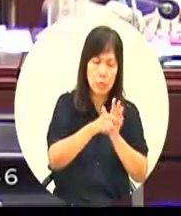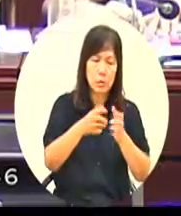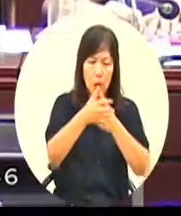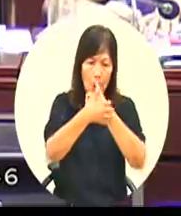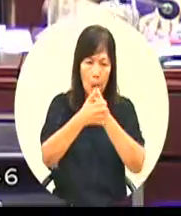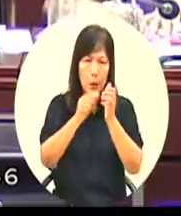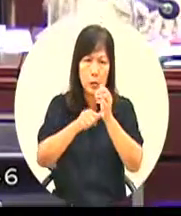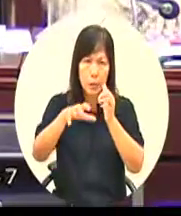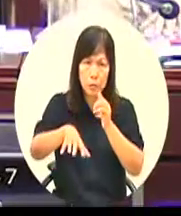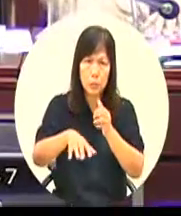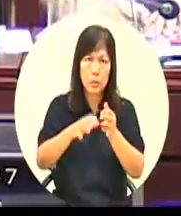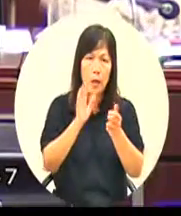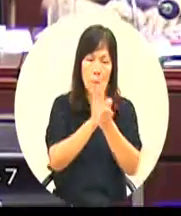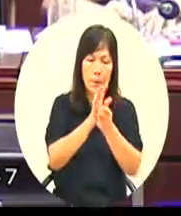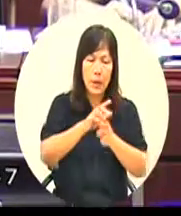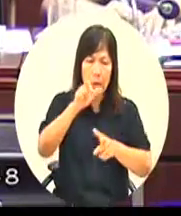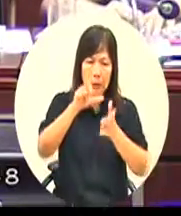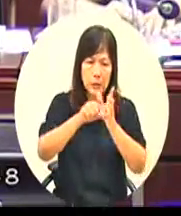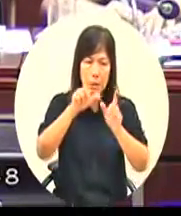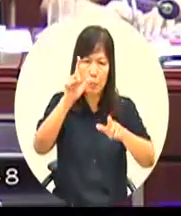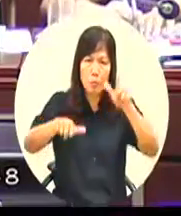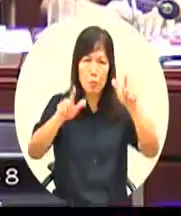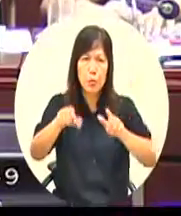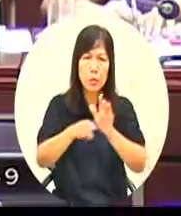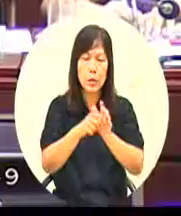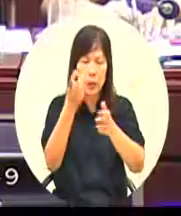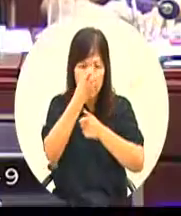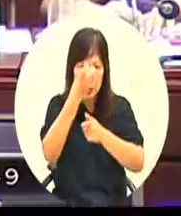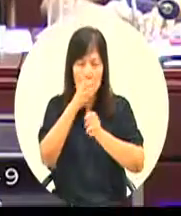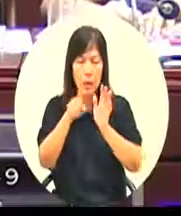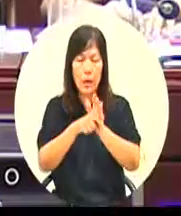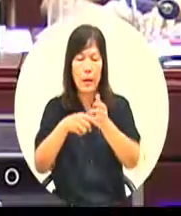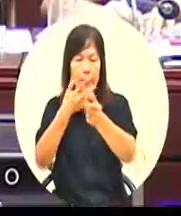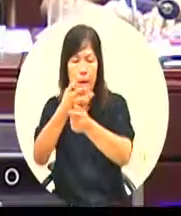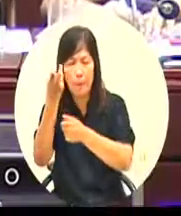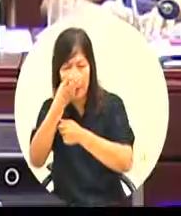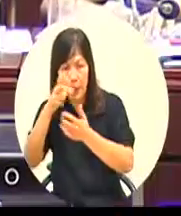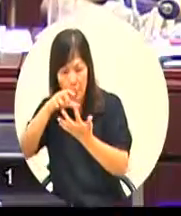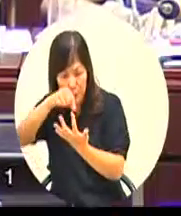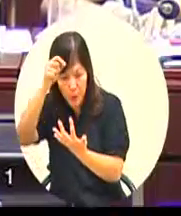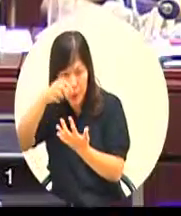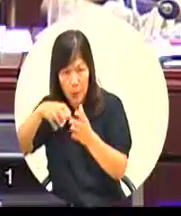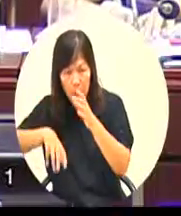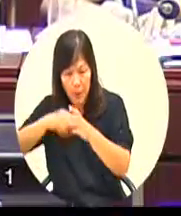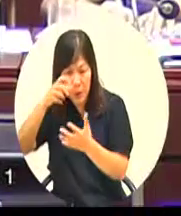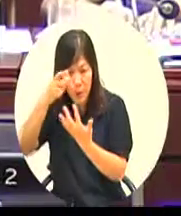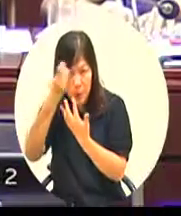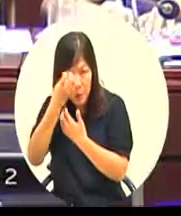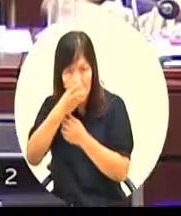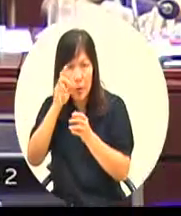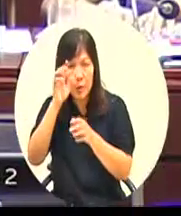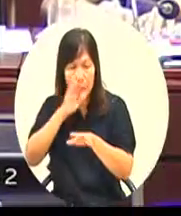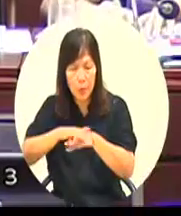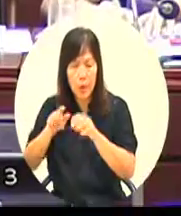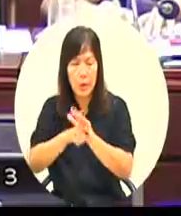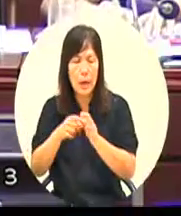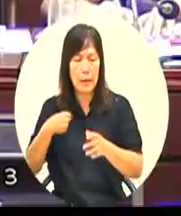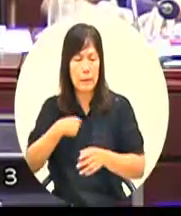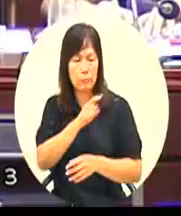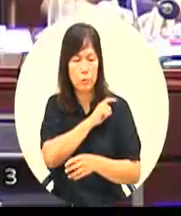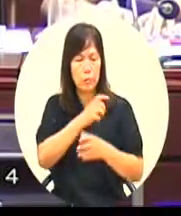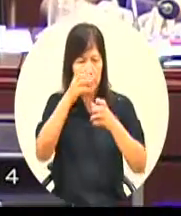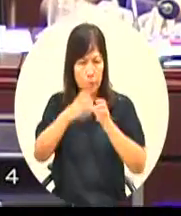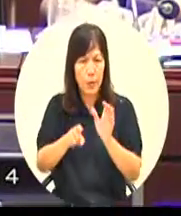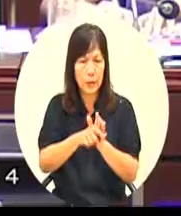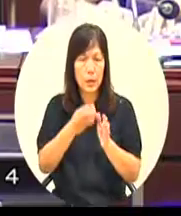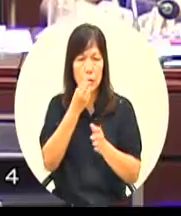局做这个不定期的查核，或者我们送检，他会抽查，抽查以后确定自办的食材也是一个